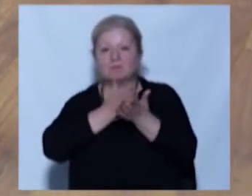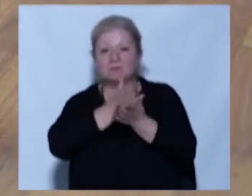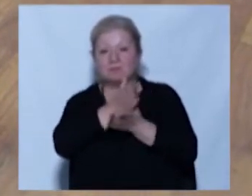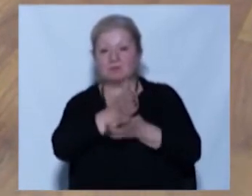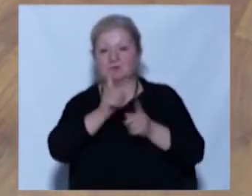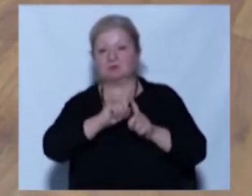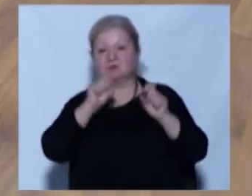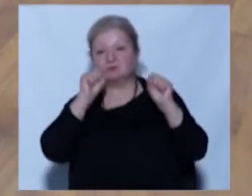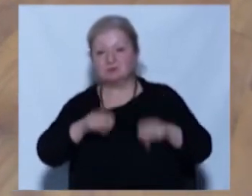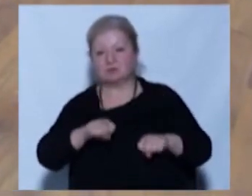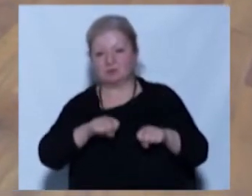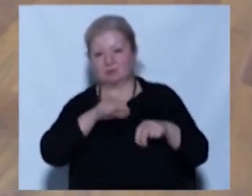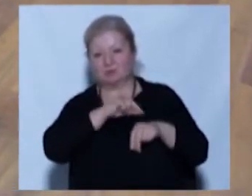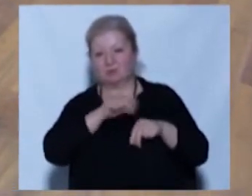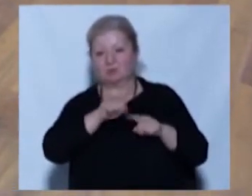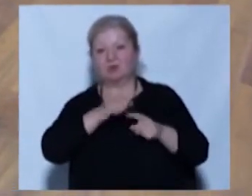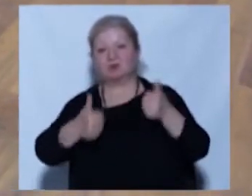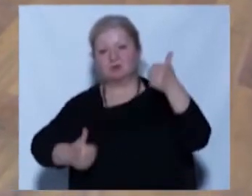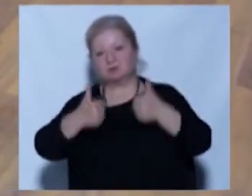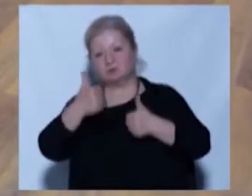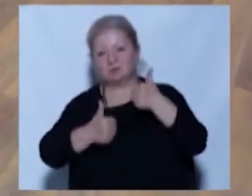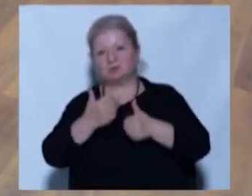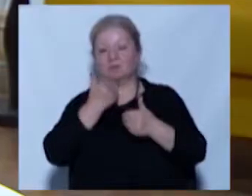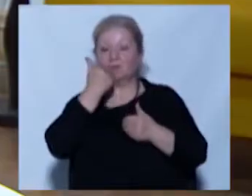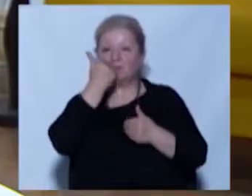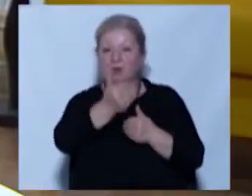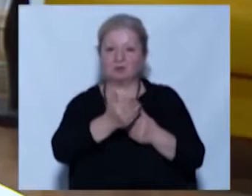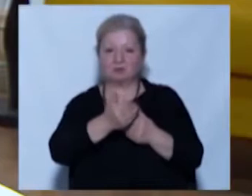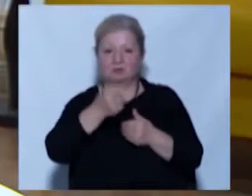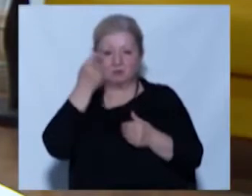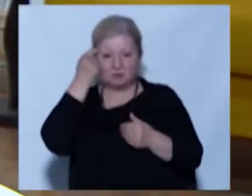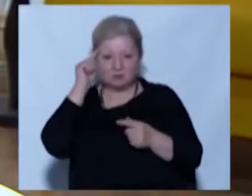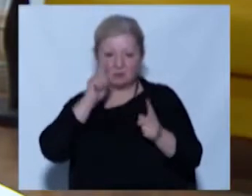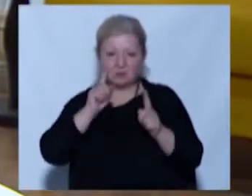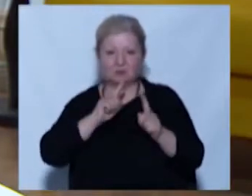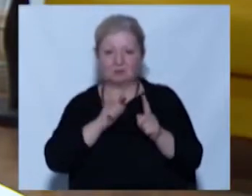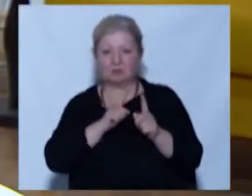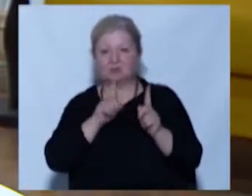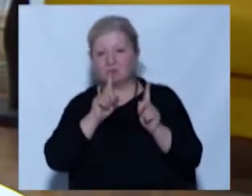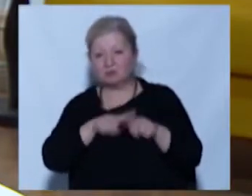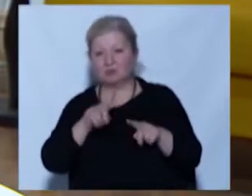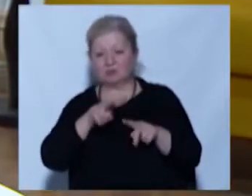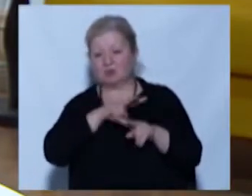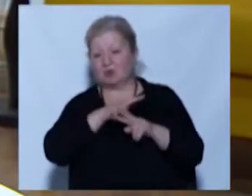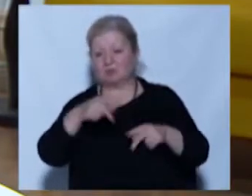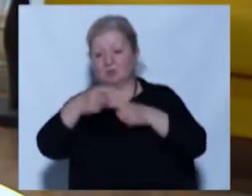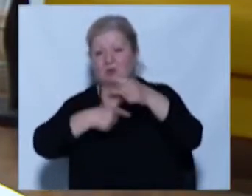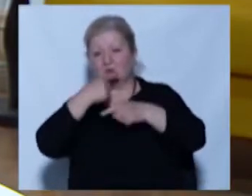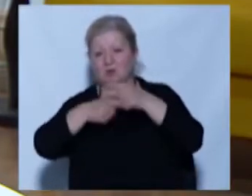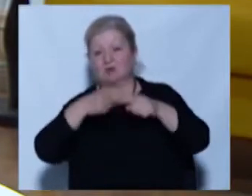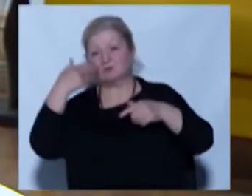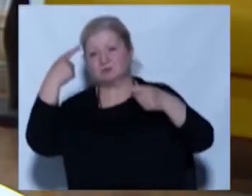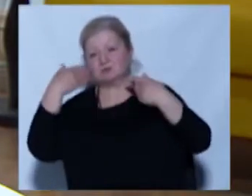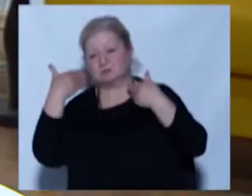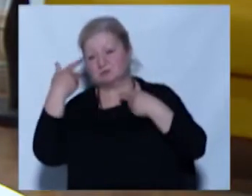რა მიზნებს შეიძლება ემსახურებოდეს. შევადაროთ მათი მიზნები თუნდაც იგივე